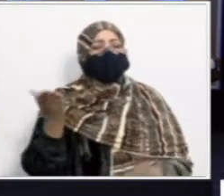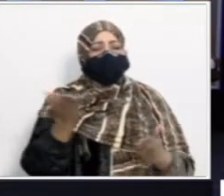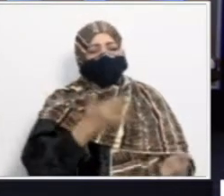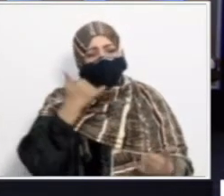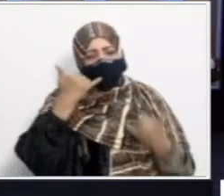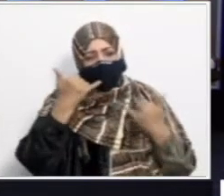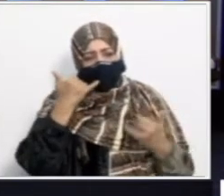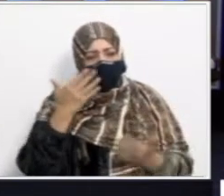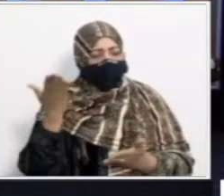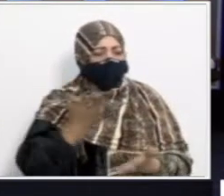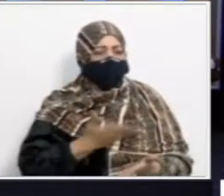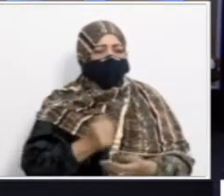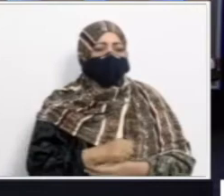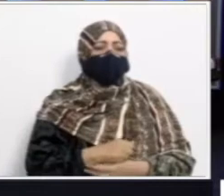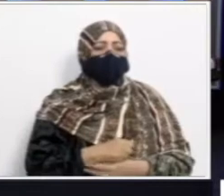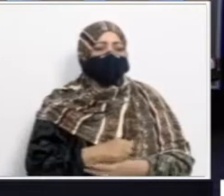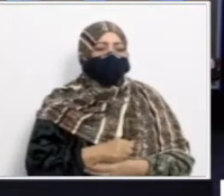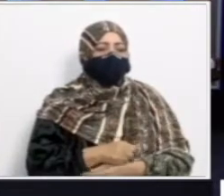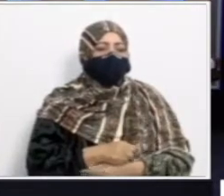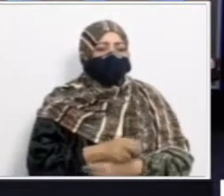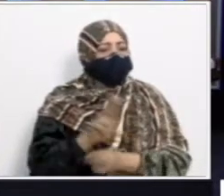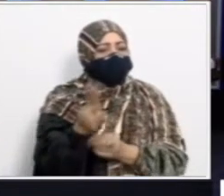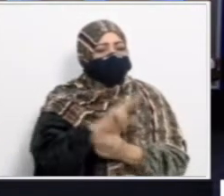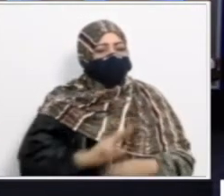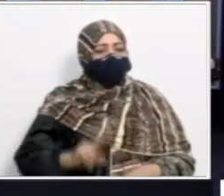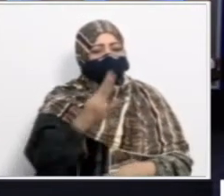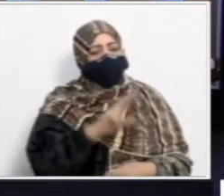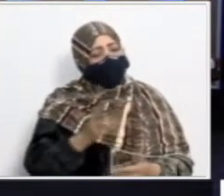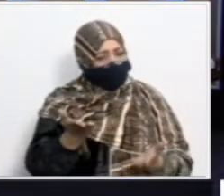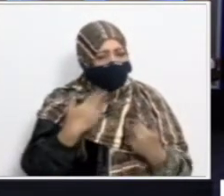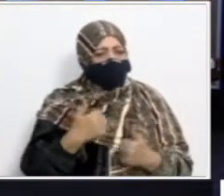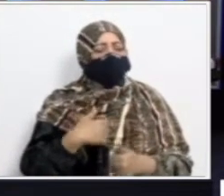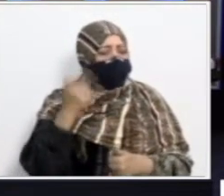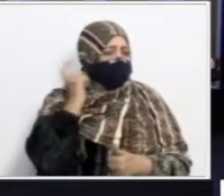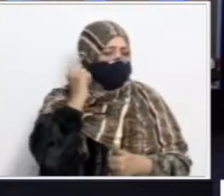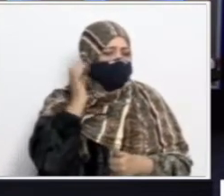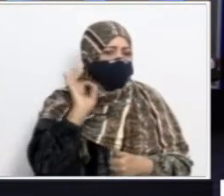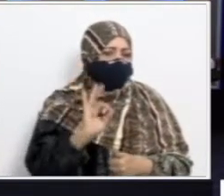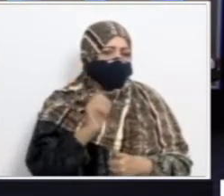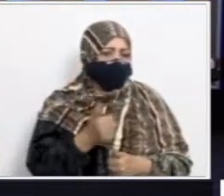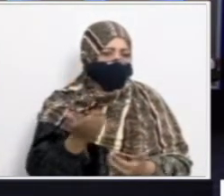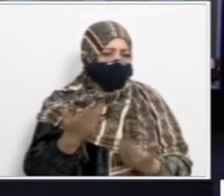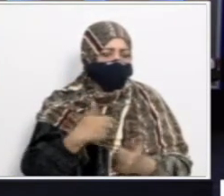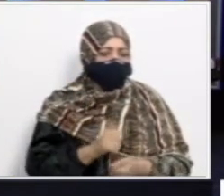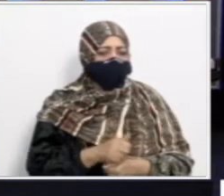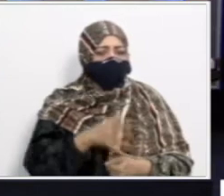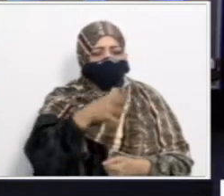تصافي يا شيخ عبد الرحمن. أي نعم أخ يونس تفضل. الشيخ عبد الرحمن يبي نسألك، توفي رجل.